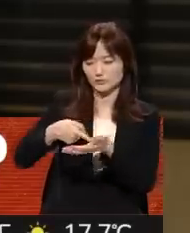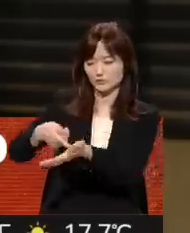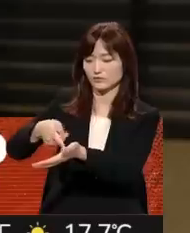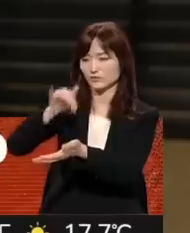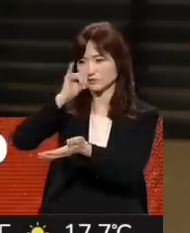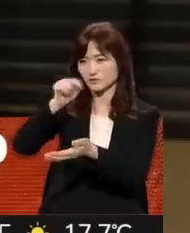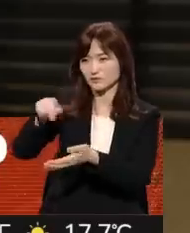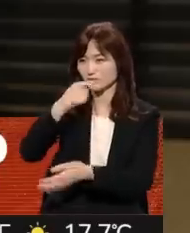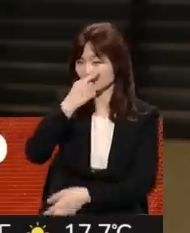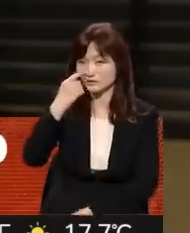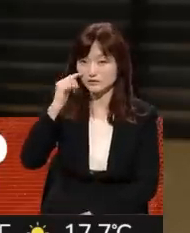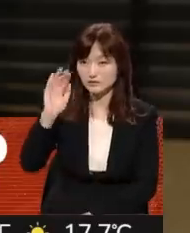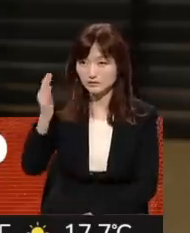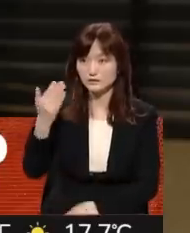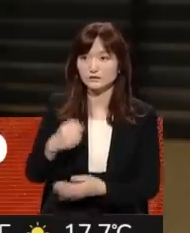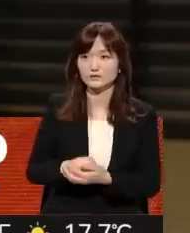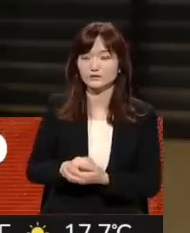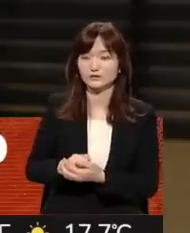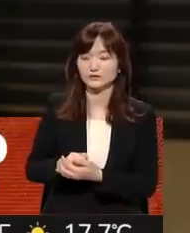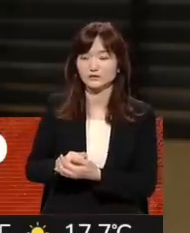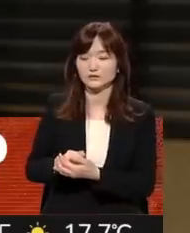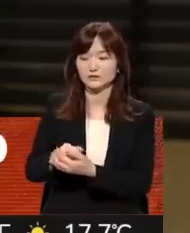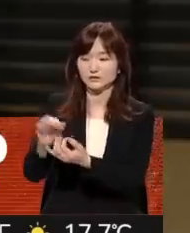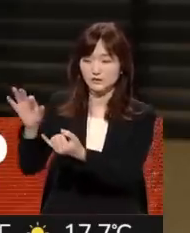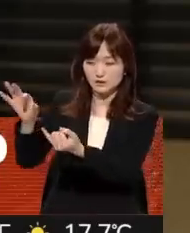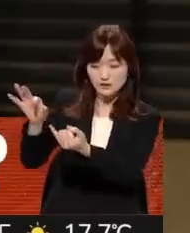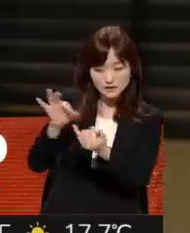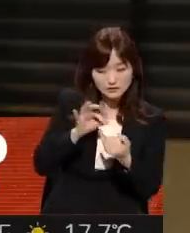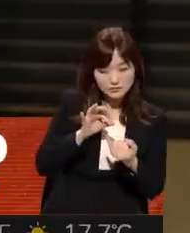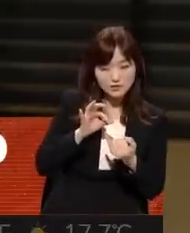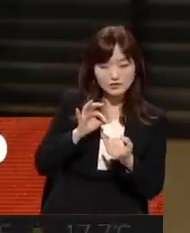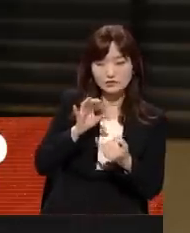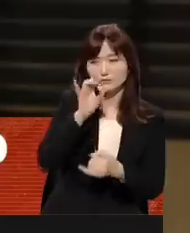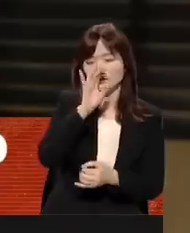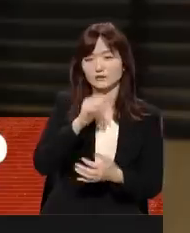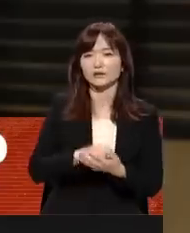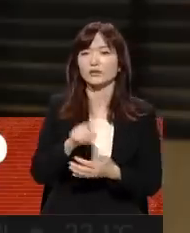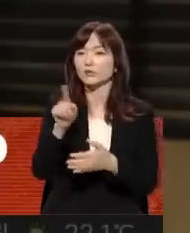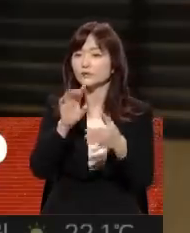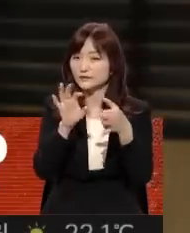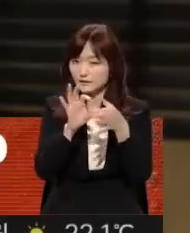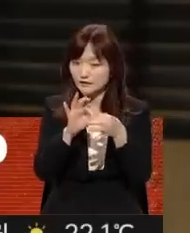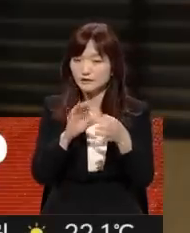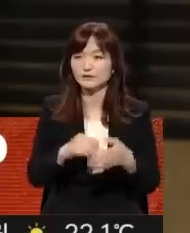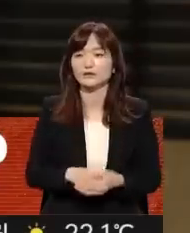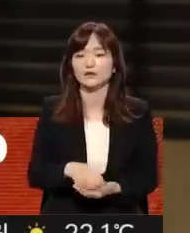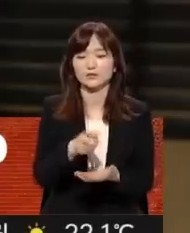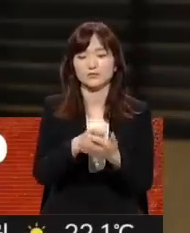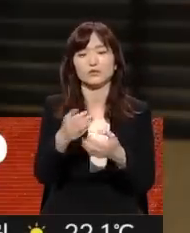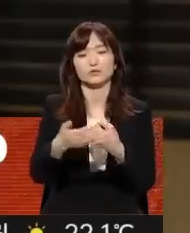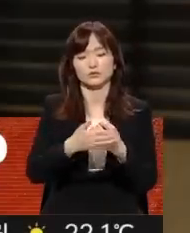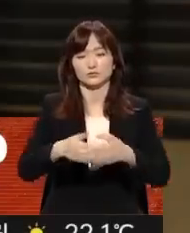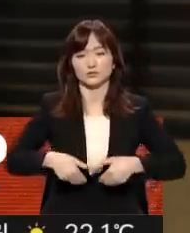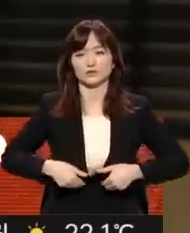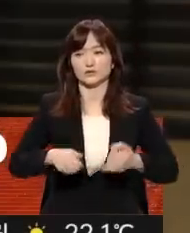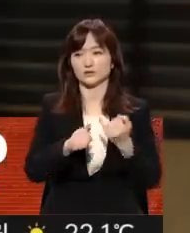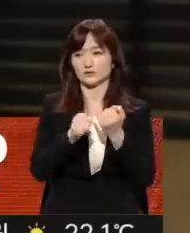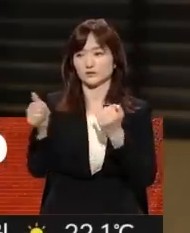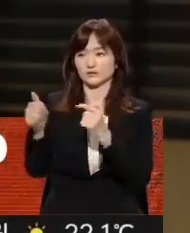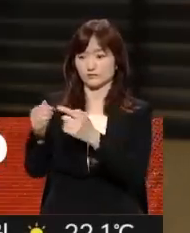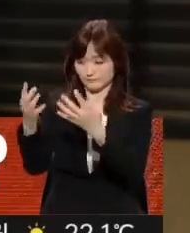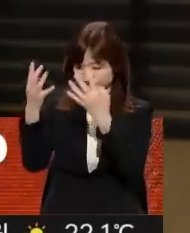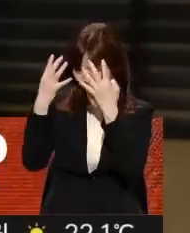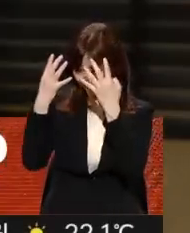확인을 해봐야 됩니다. 입양을 했다 그러면 안 되겠지만 어떤 관계인지 모르겠지만 그런 게 있다면 법적인 도움 특히 이제 남편이 감옥에